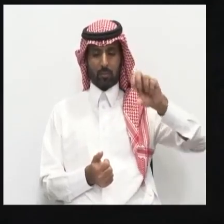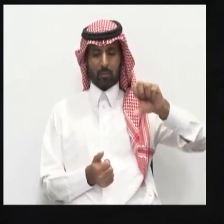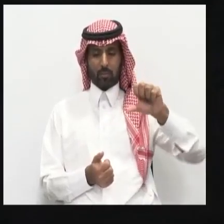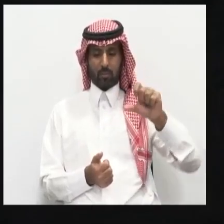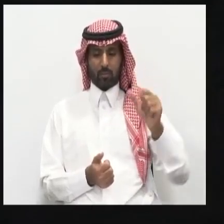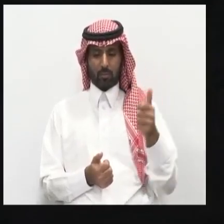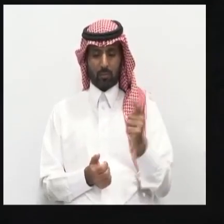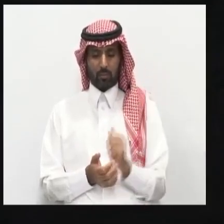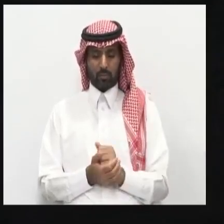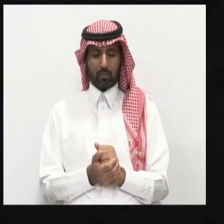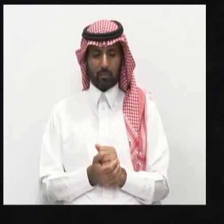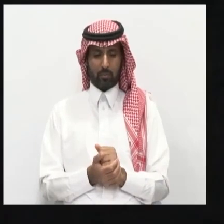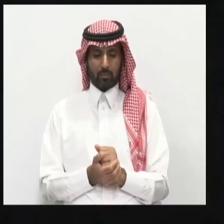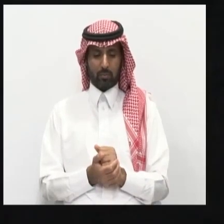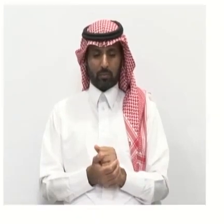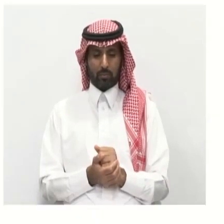وحمض